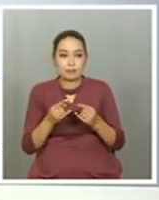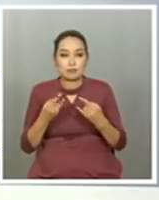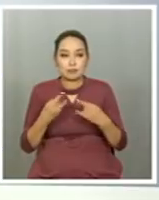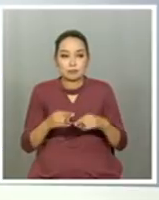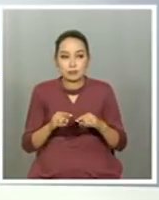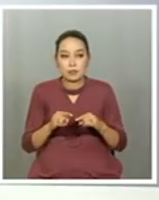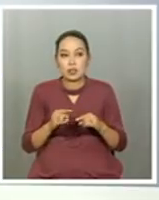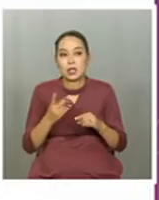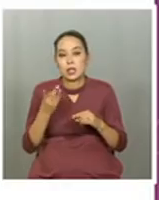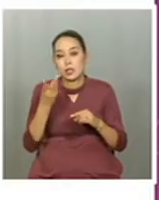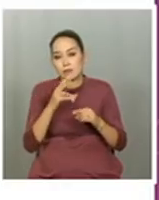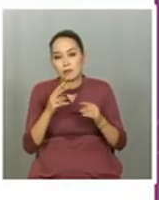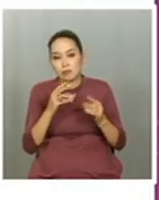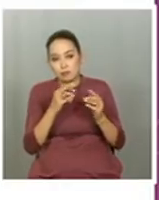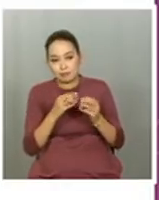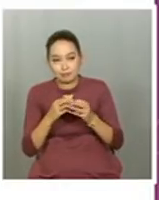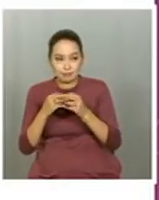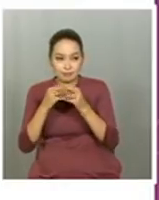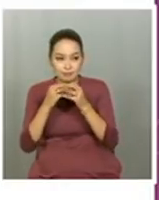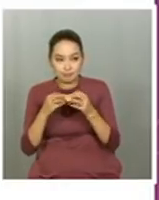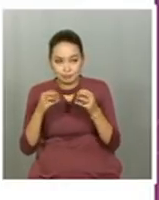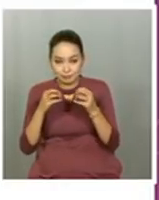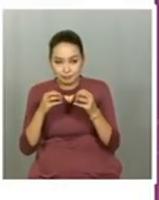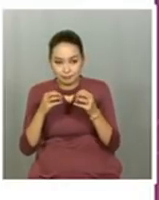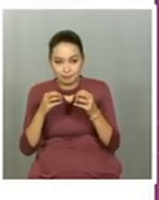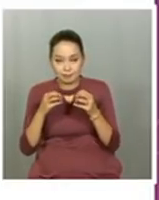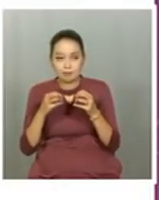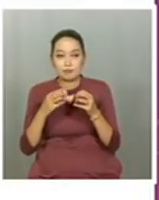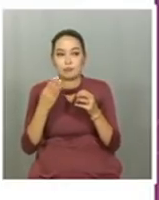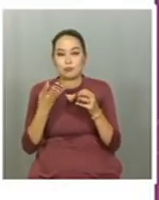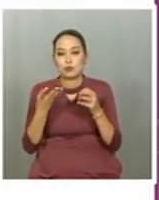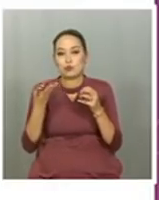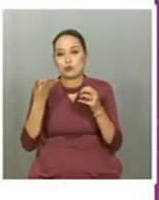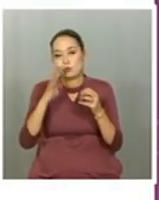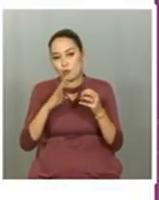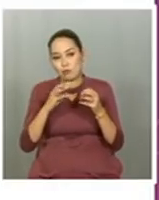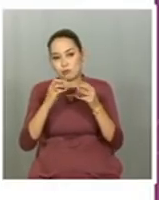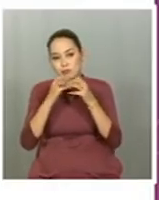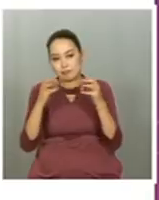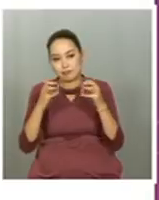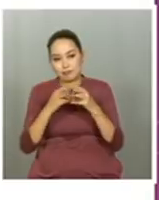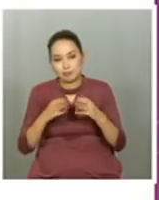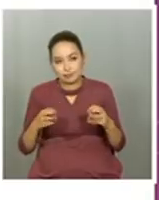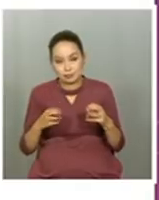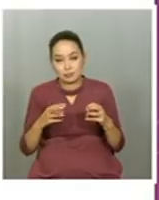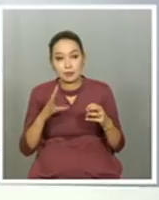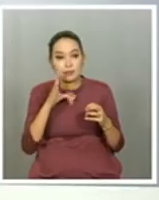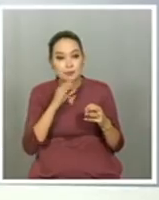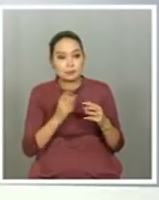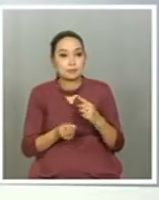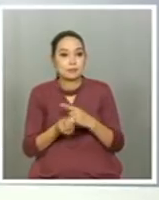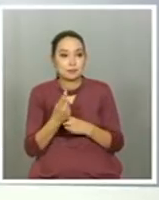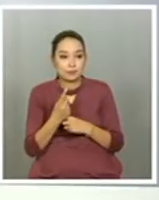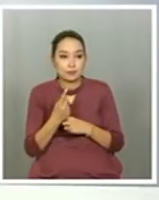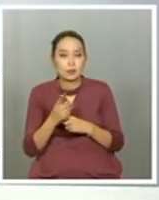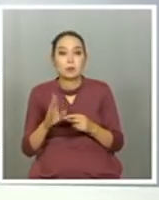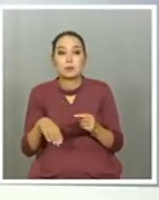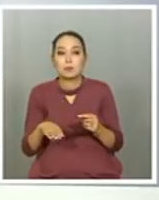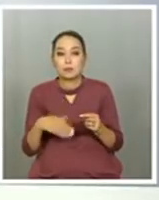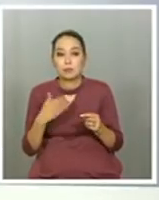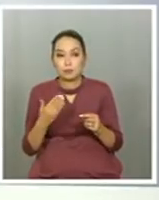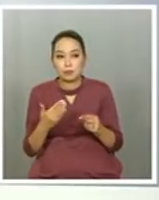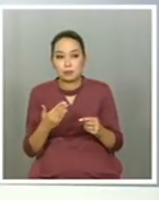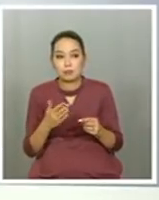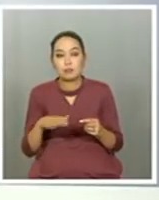екіге бөлініп, нәтижесінде 4 жасуша, гаплоидты 4 жасуша пайда болады. Бұдан 2